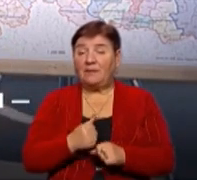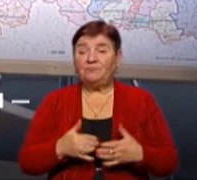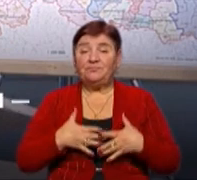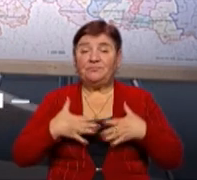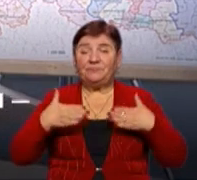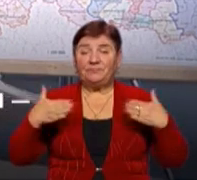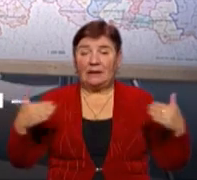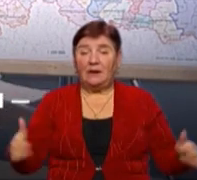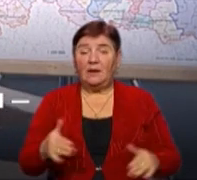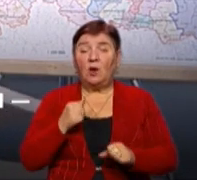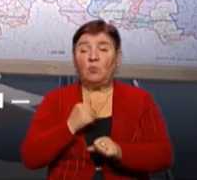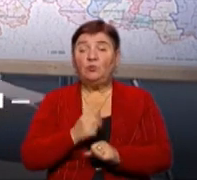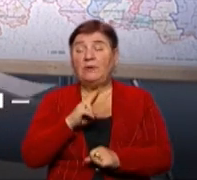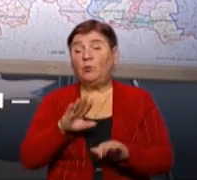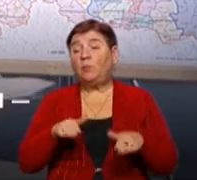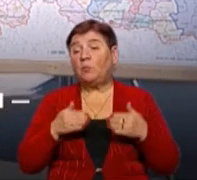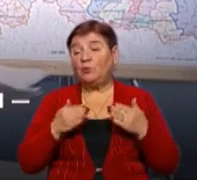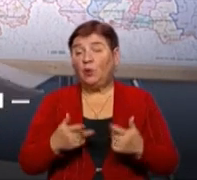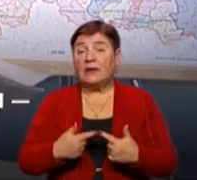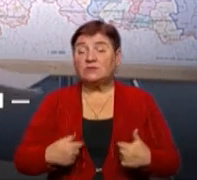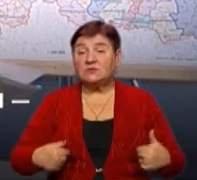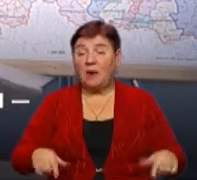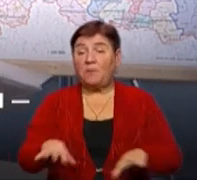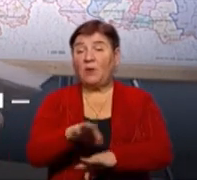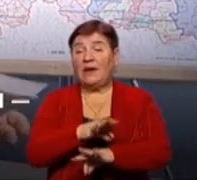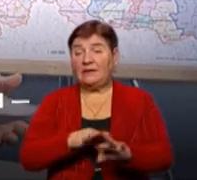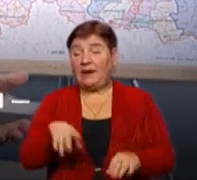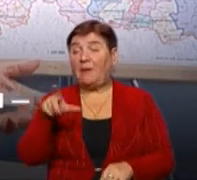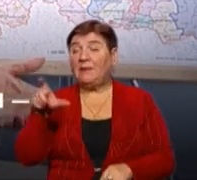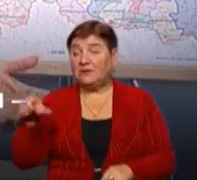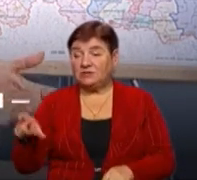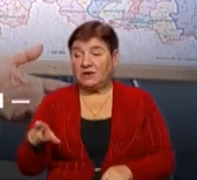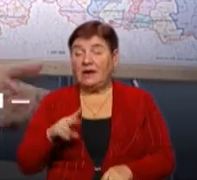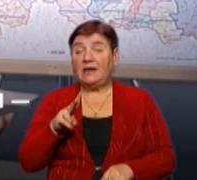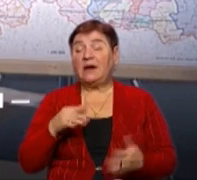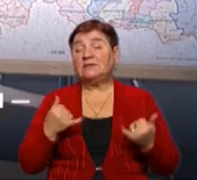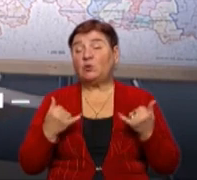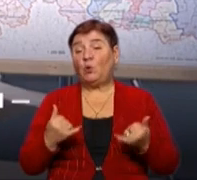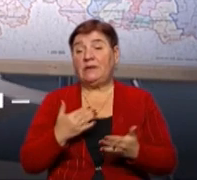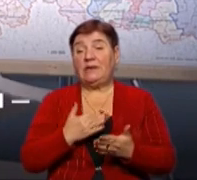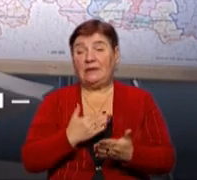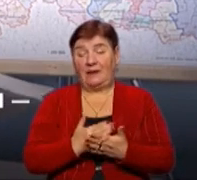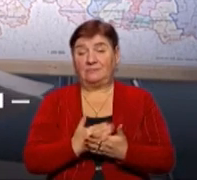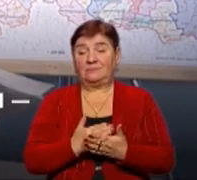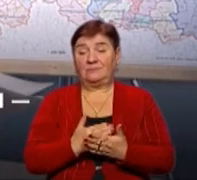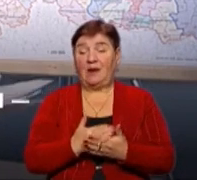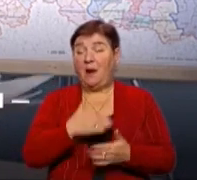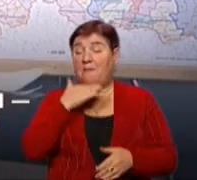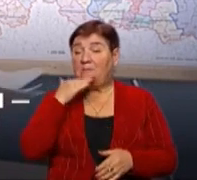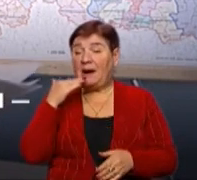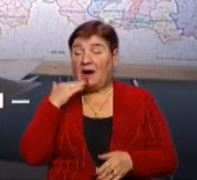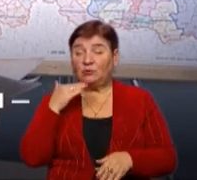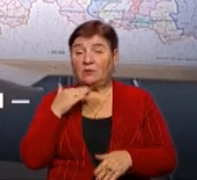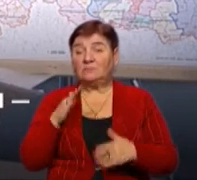цю роботу, яку пропонує, наприклад, Асоціація проєктних менеджерів «Ядро», яка сьогодні вже має